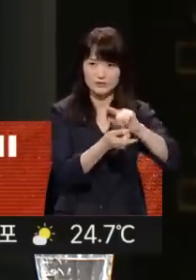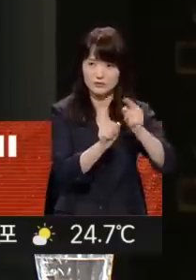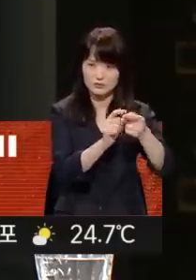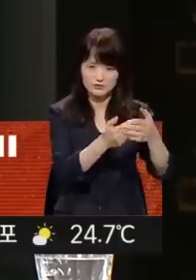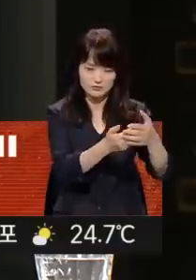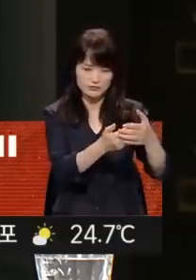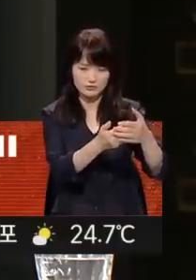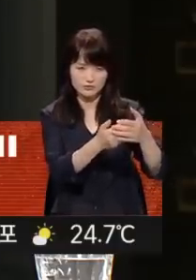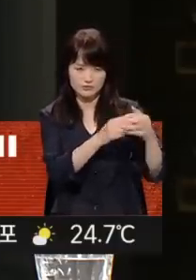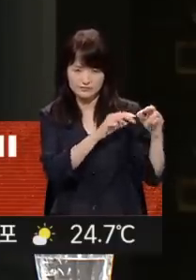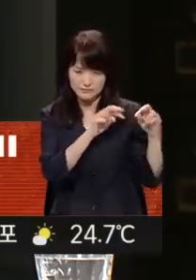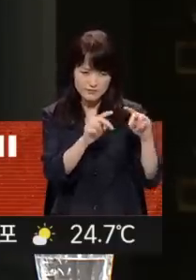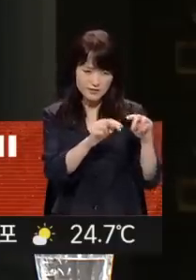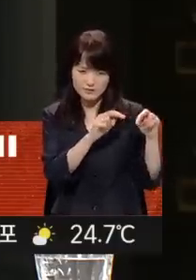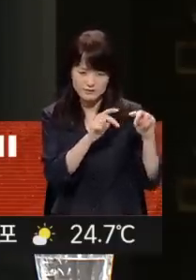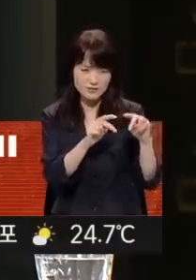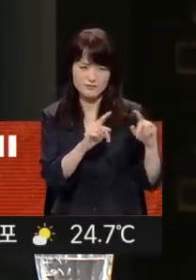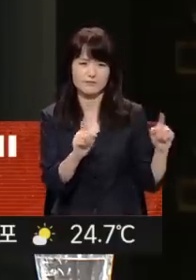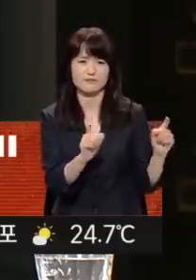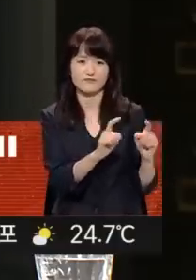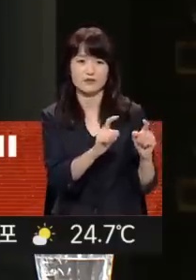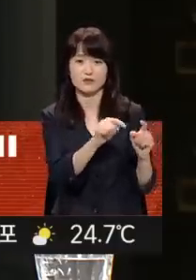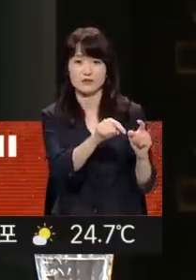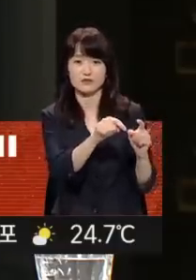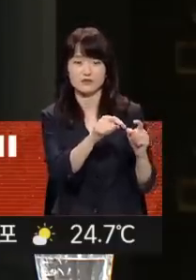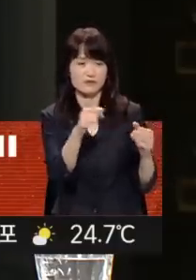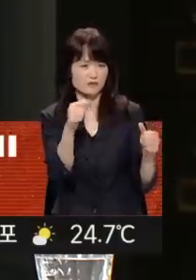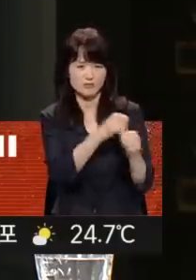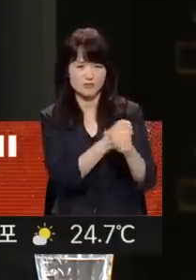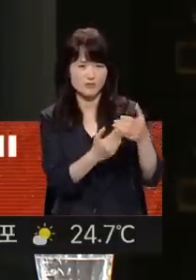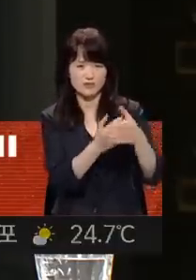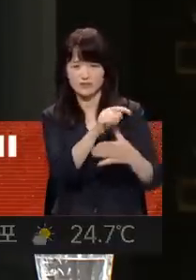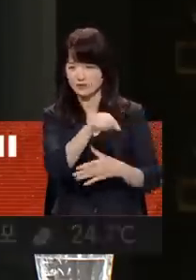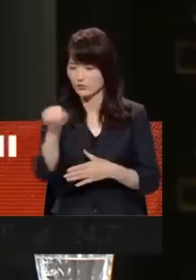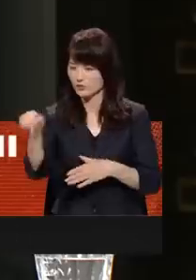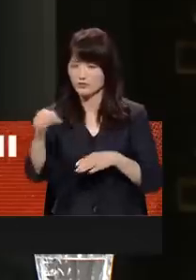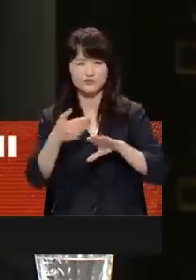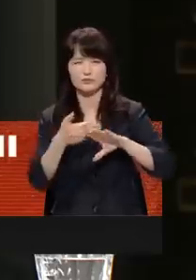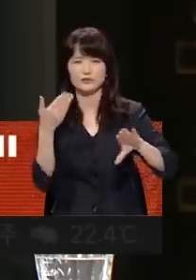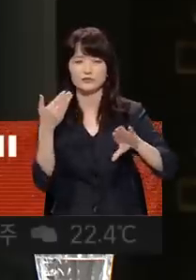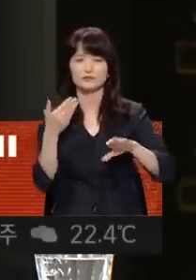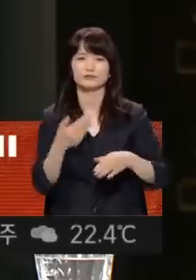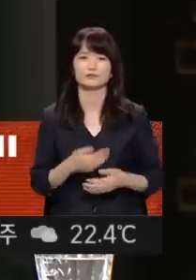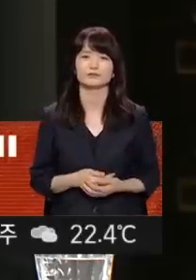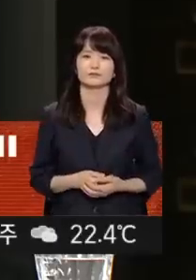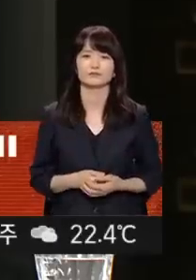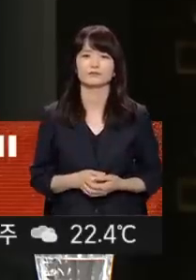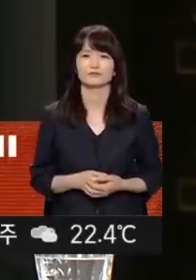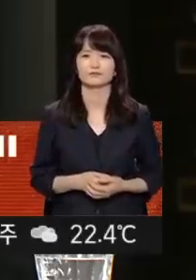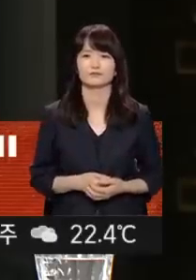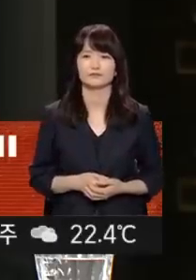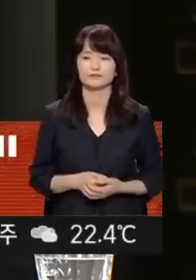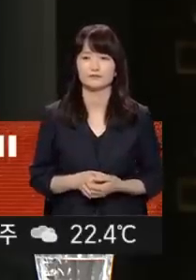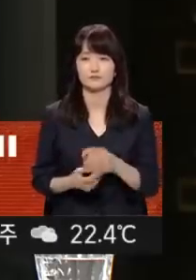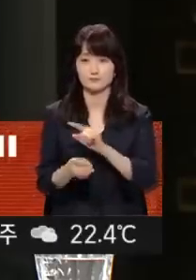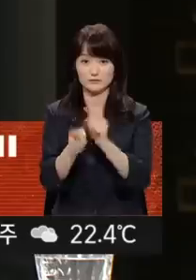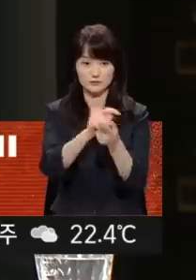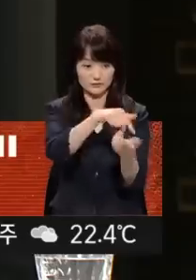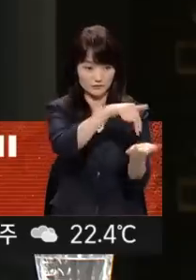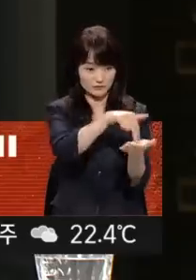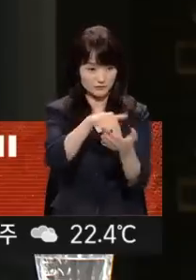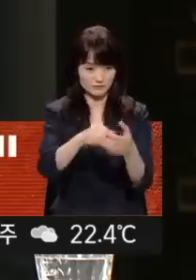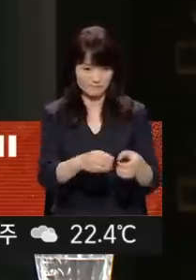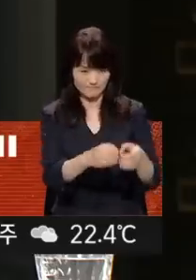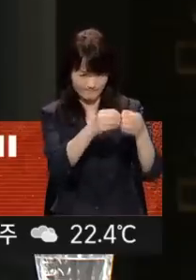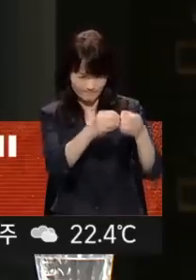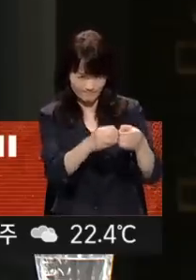사전에 시비가 있었고 그로 인해서 벌어진 폭행 사건과는 조금 결이 달라 보이긴 합니다 일단 양측 입장이 계속 팽팽히